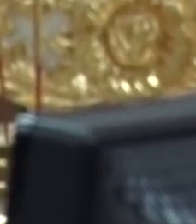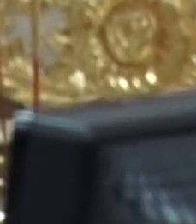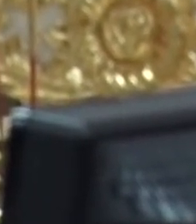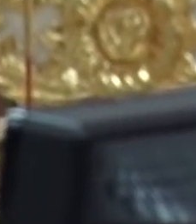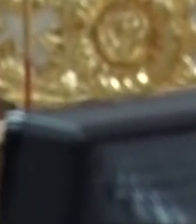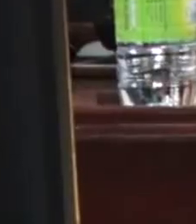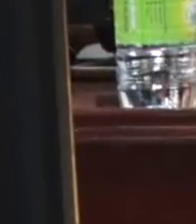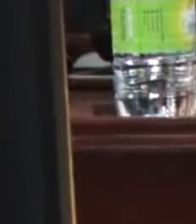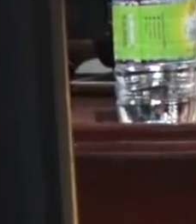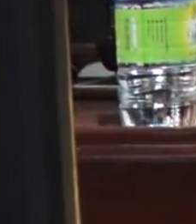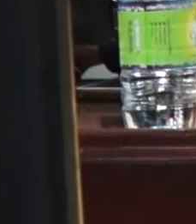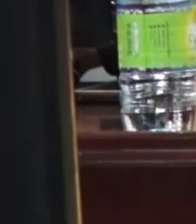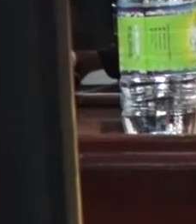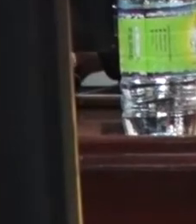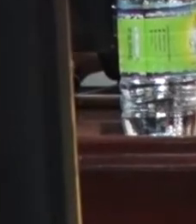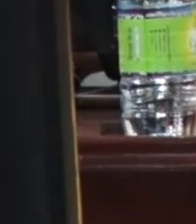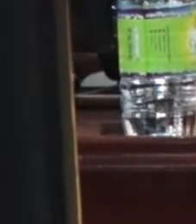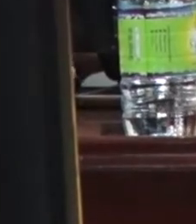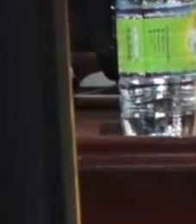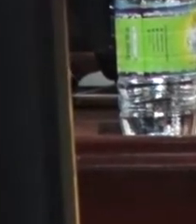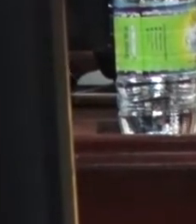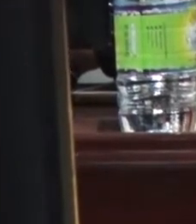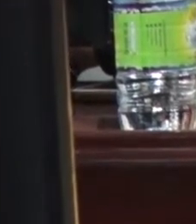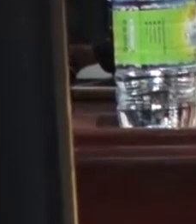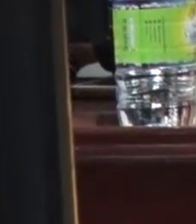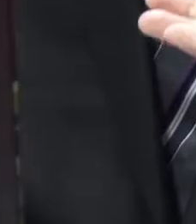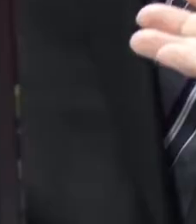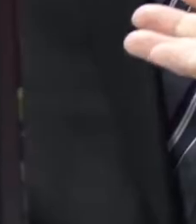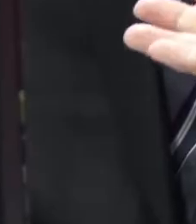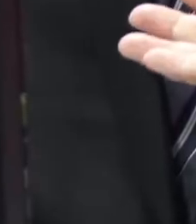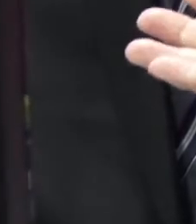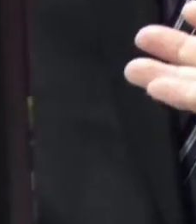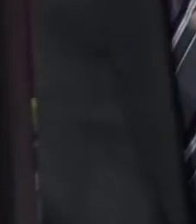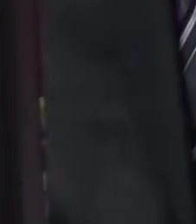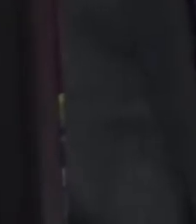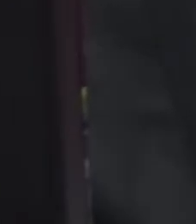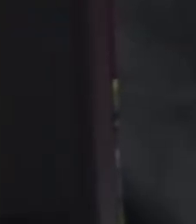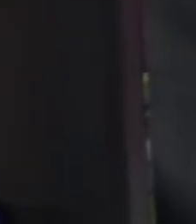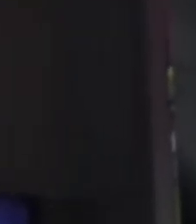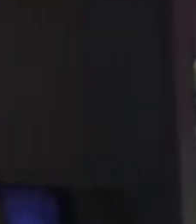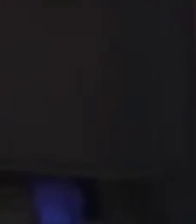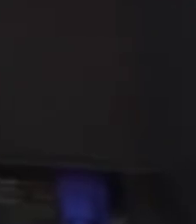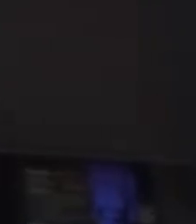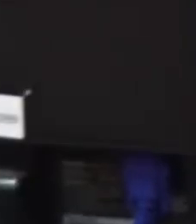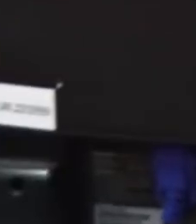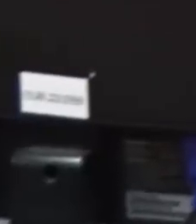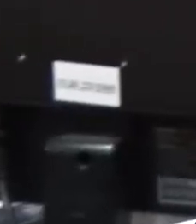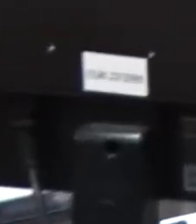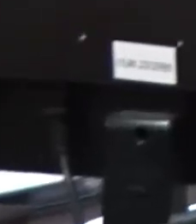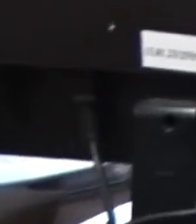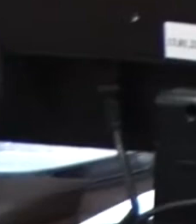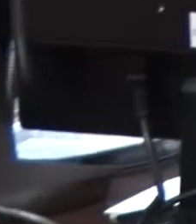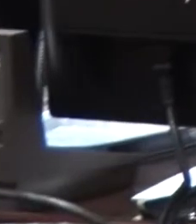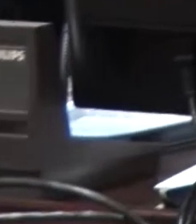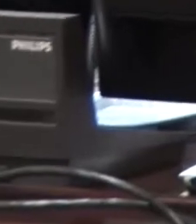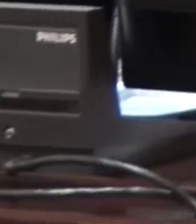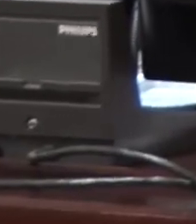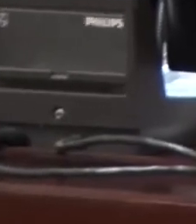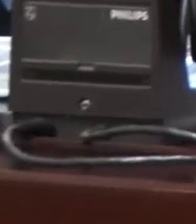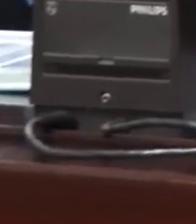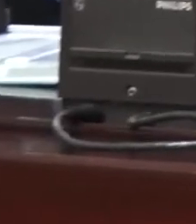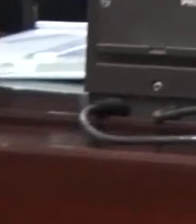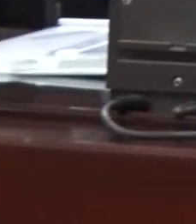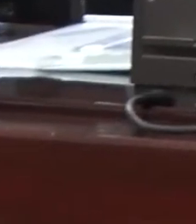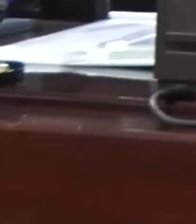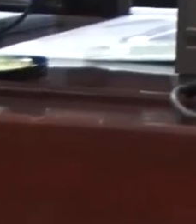ดับบัณฑิตศึกษาโดยในวันแรกได้เข้าเยี่ยมชมโรงเรียนวิถีธรรมและคณะครุศาสตร์จากนั้นเข้าเยี่ยมชม